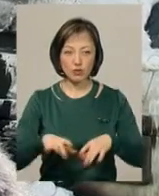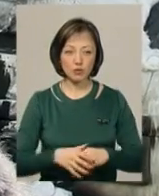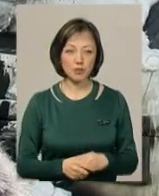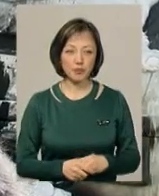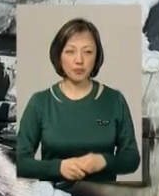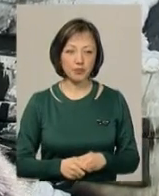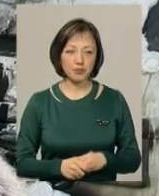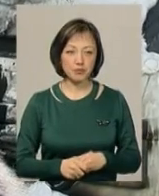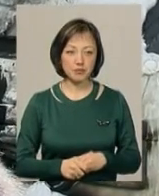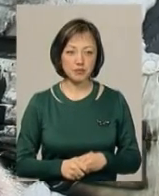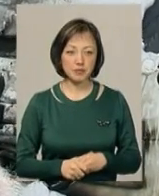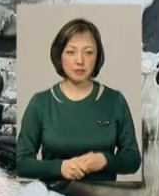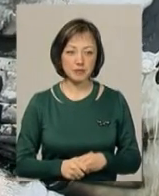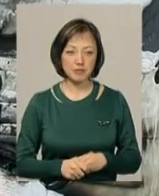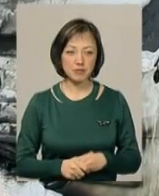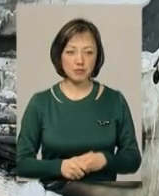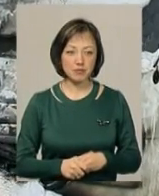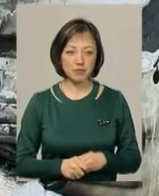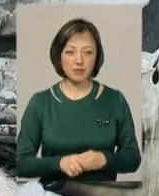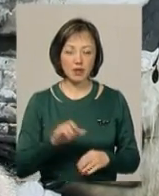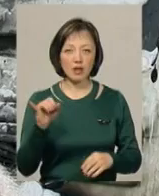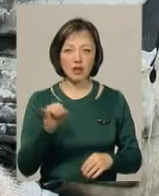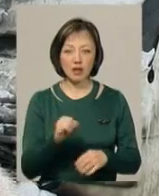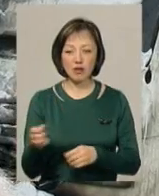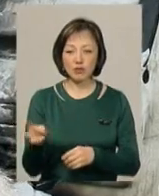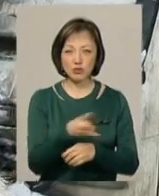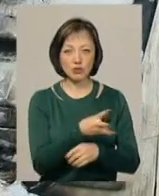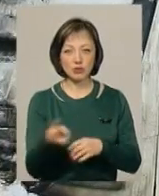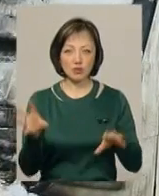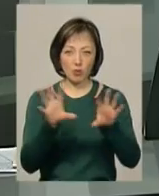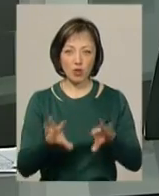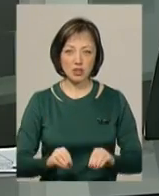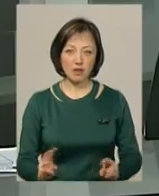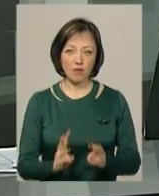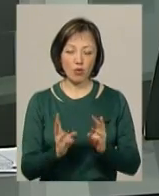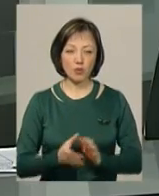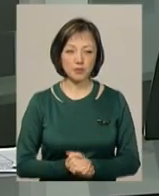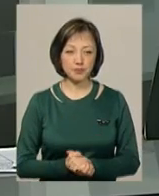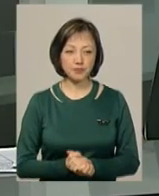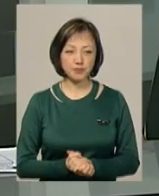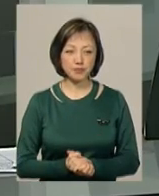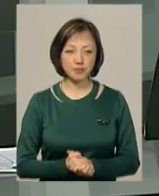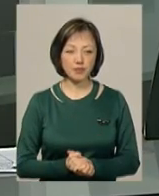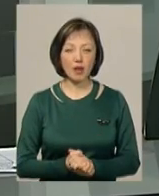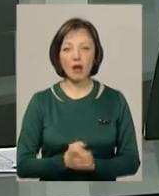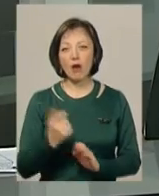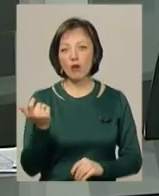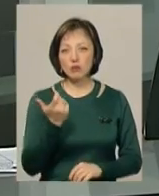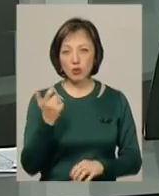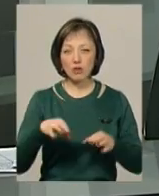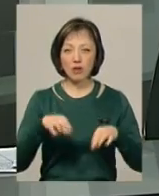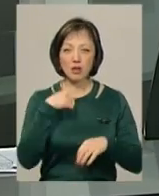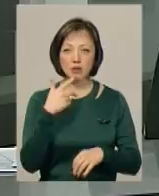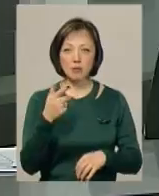проводка і там цей захист горів, і вже вогнегасником збили вогонь. Господар автівки каже, ремонт